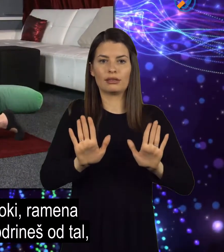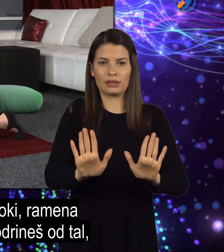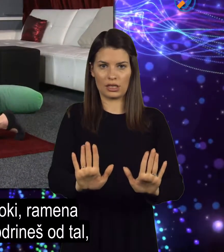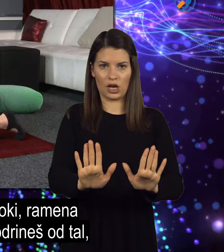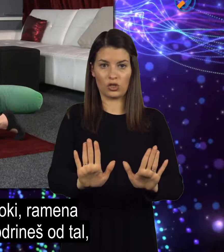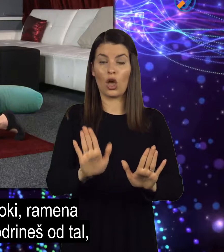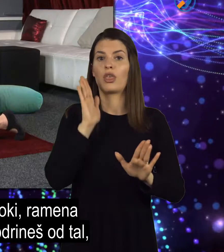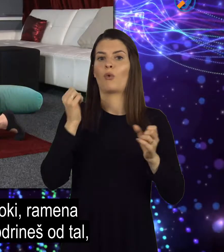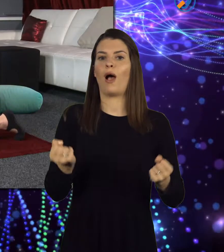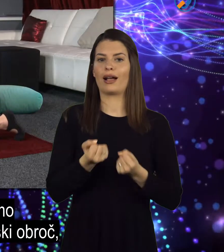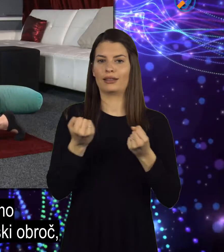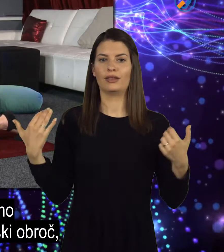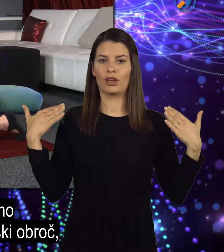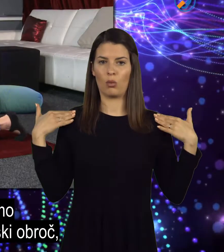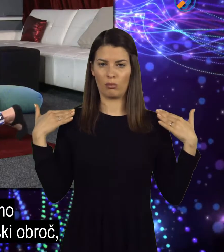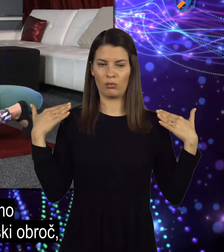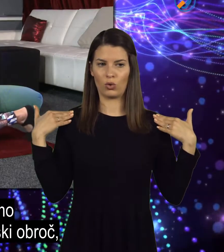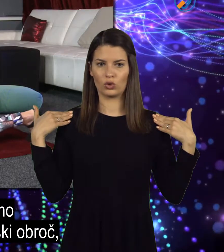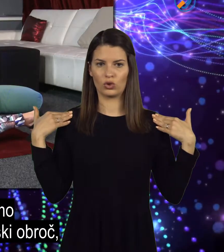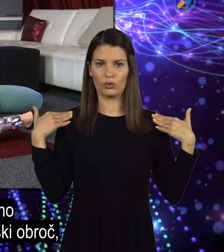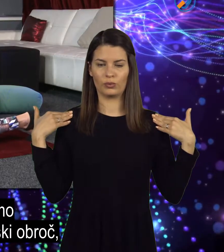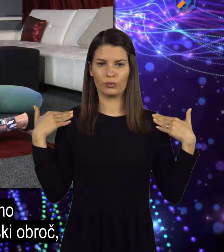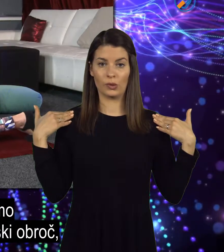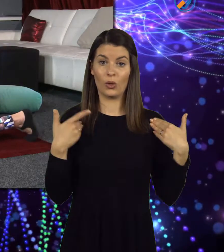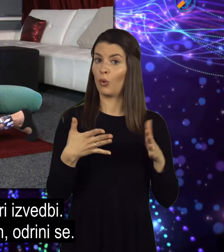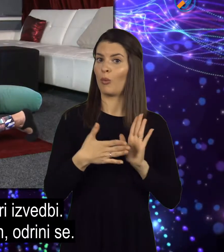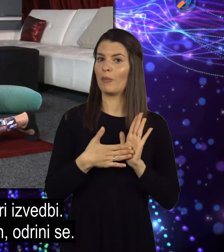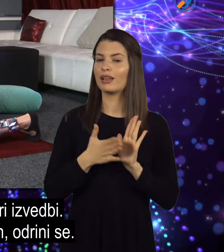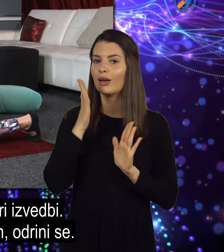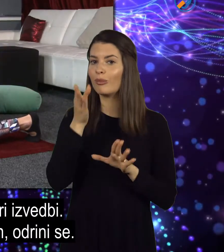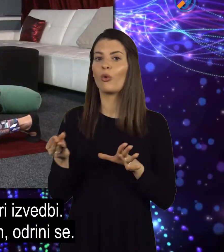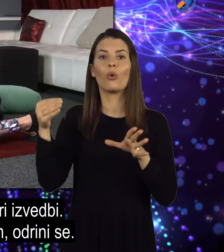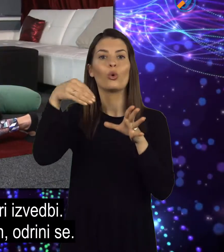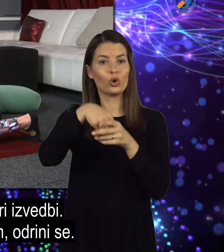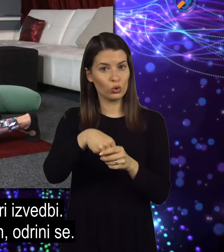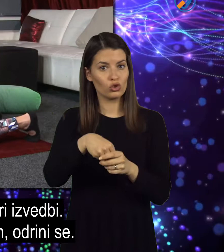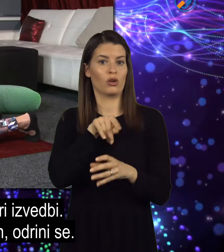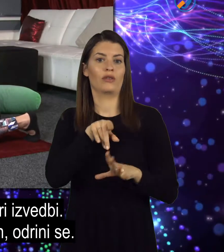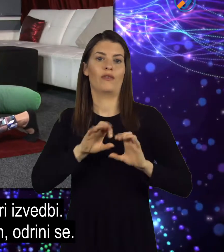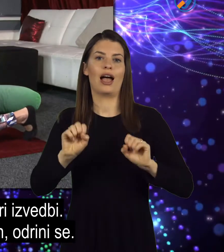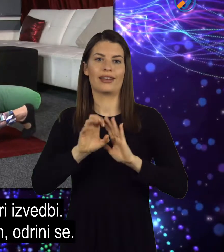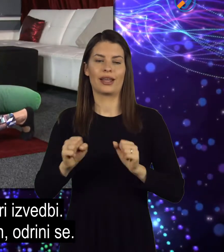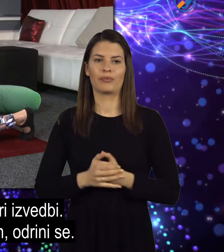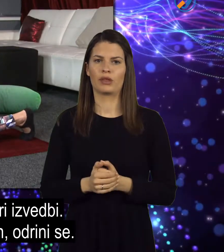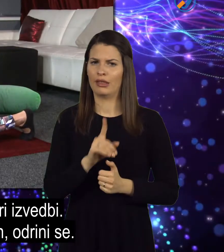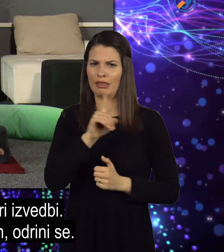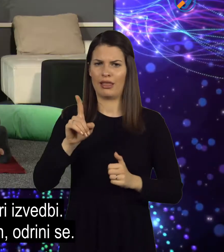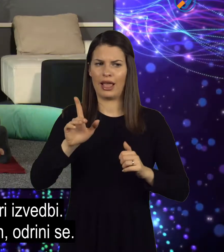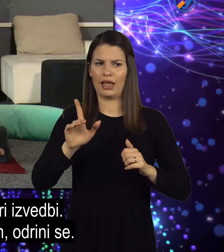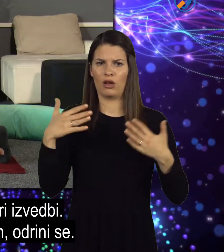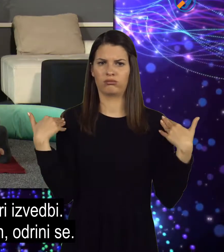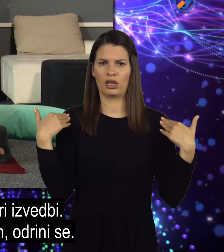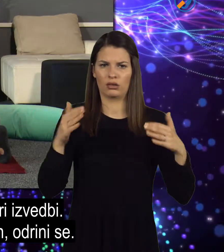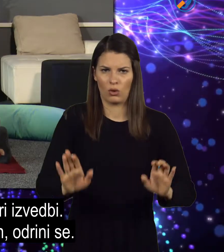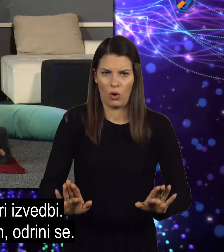se odrineš od tal, da dobimo aktiven ramenski obroč, torej da je vključen pri izvedbi. Torej